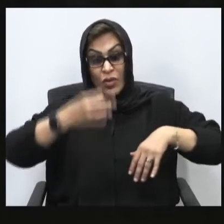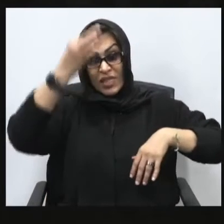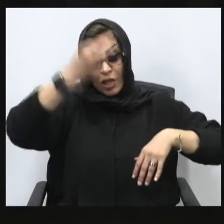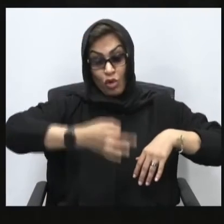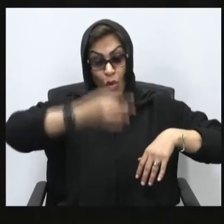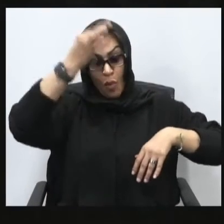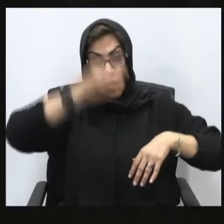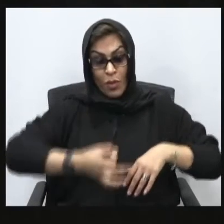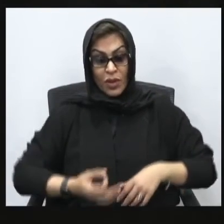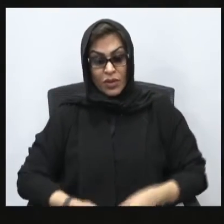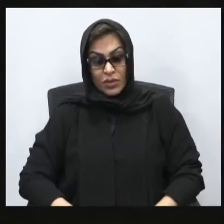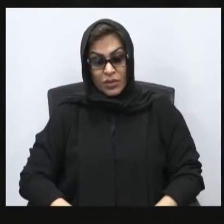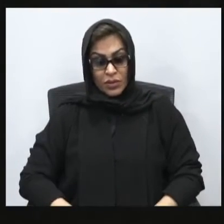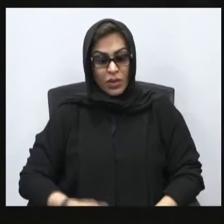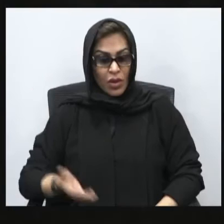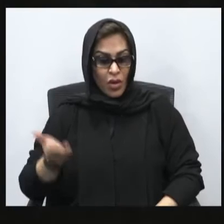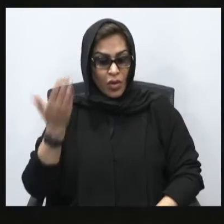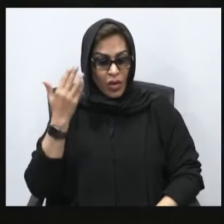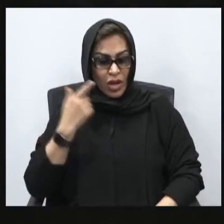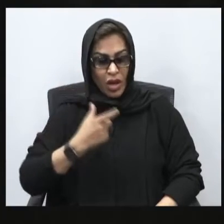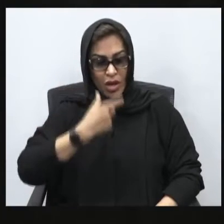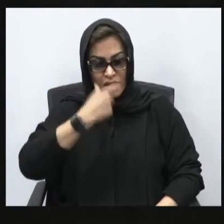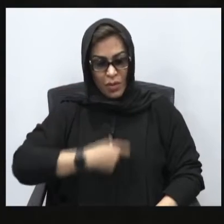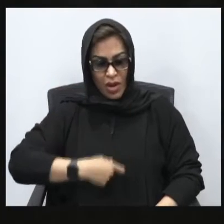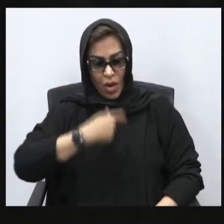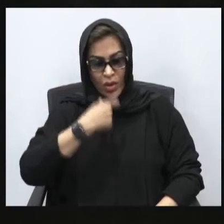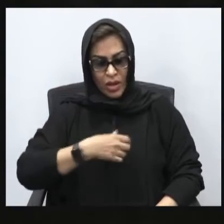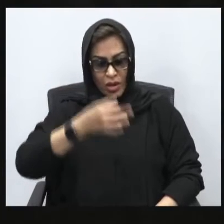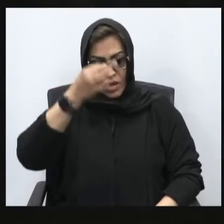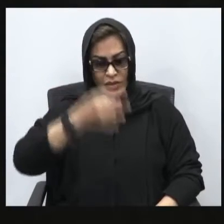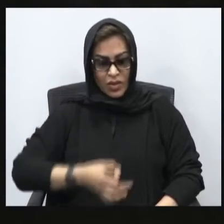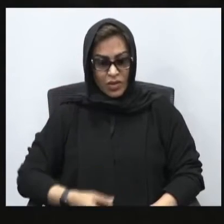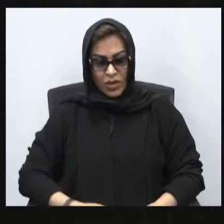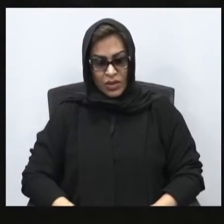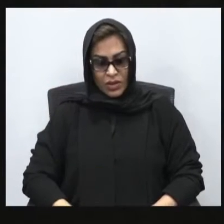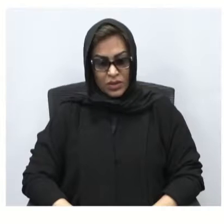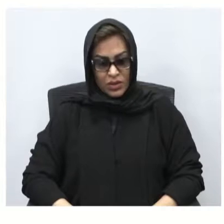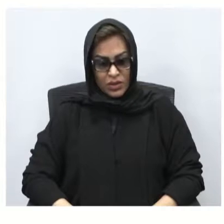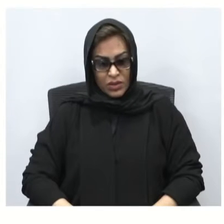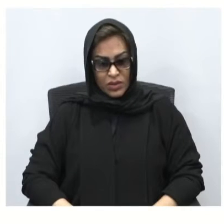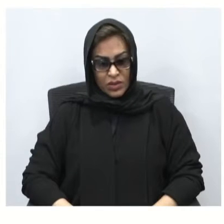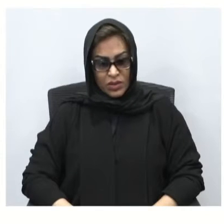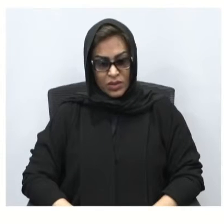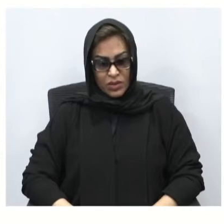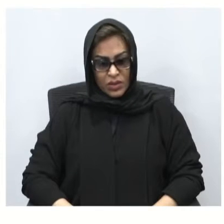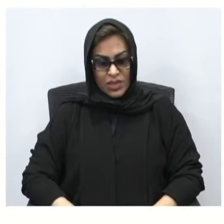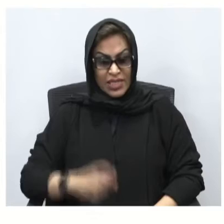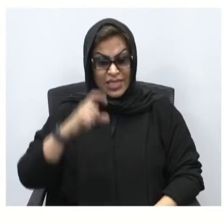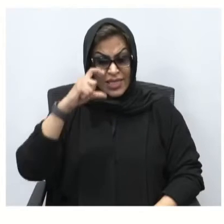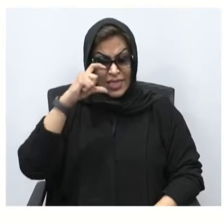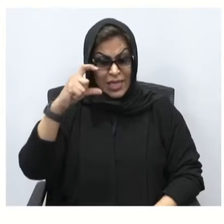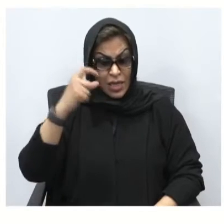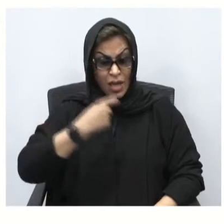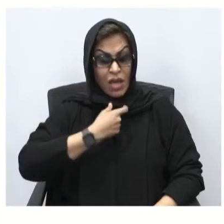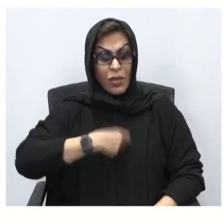الانبوب تذكروا معي القصبه الهوائيه عباره عن ايش ذكرنا على شكل حرف س